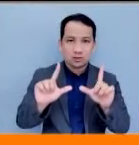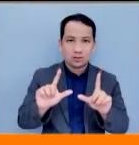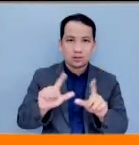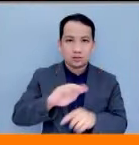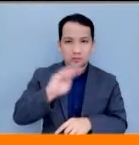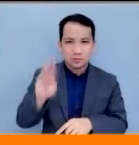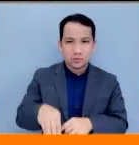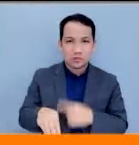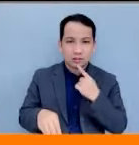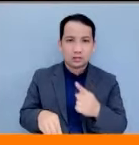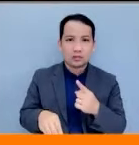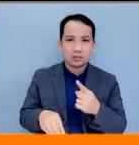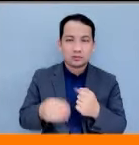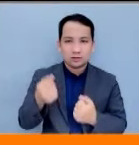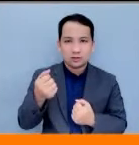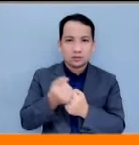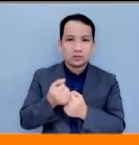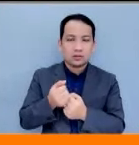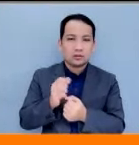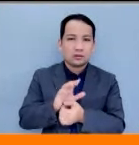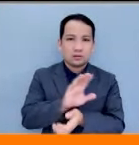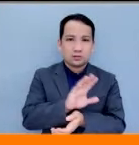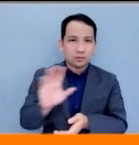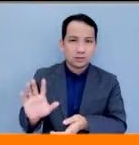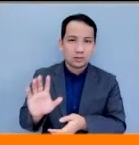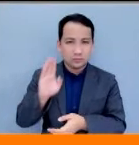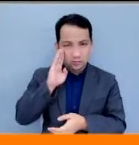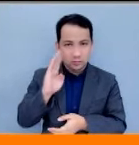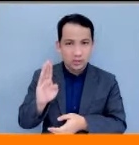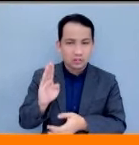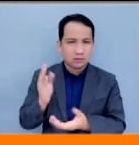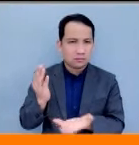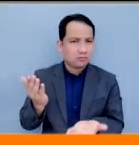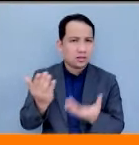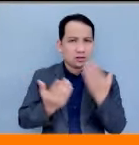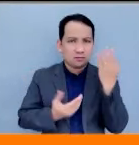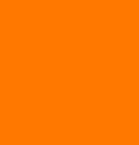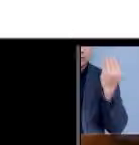nasa frontline ng balitang yan si Brian Basa. Brian, kumusta dyan?